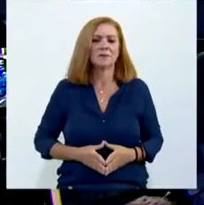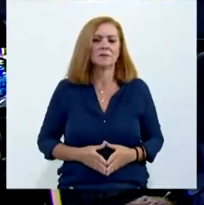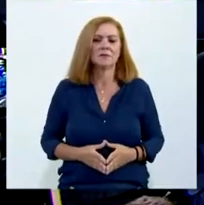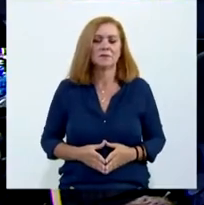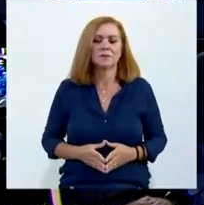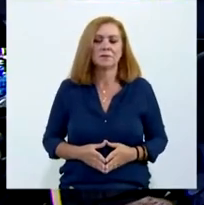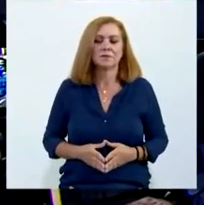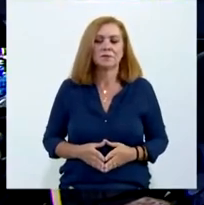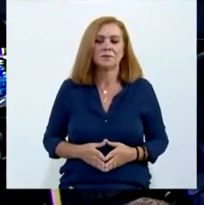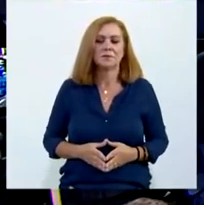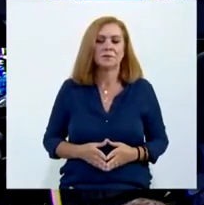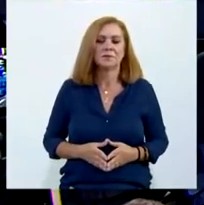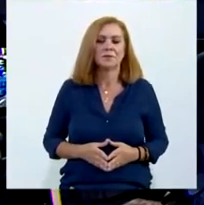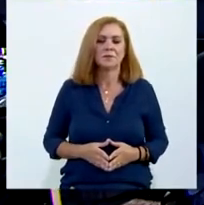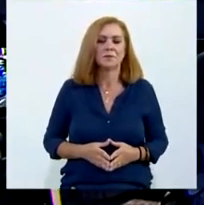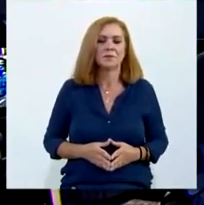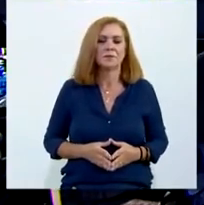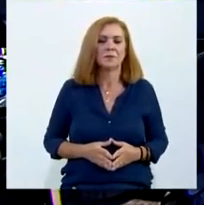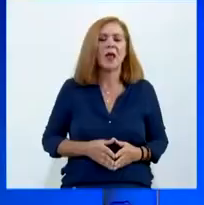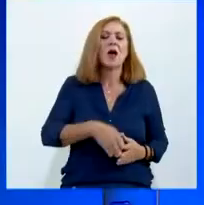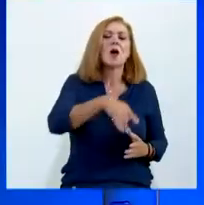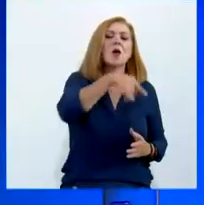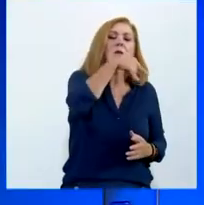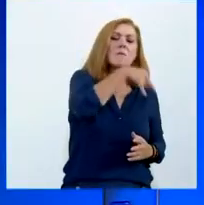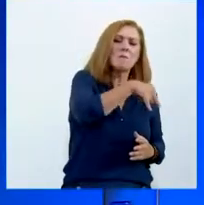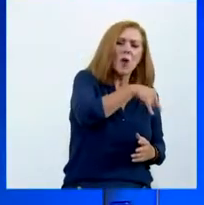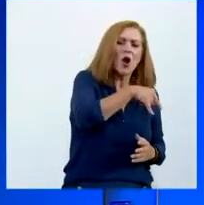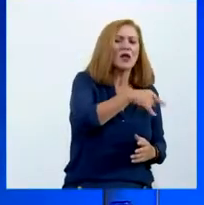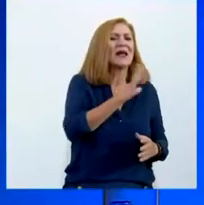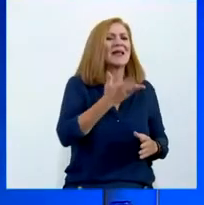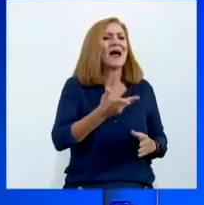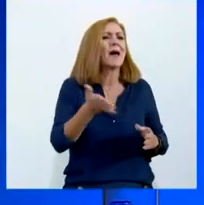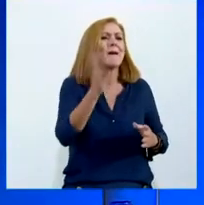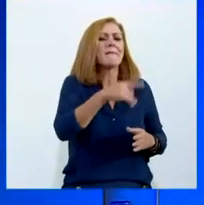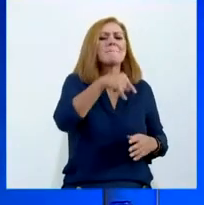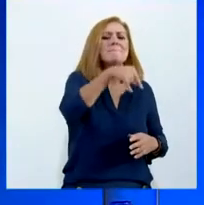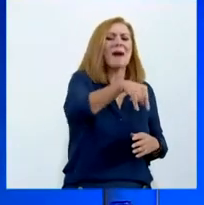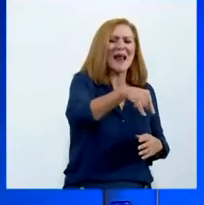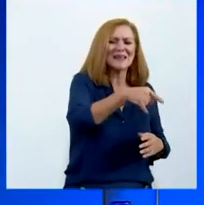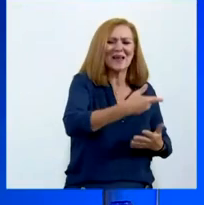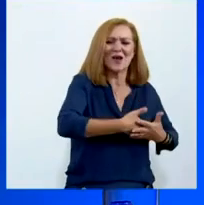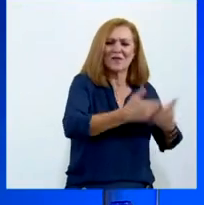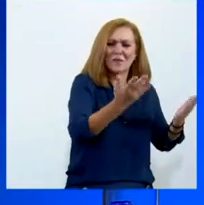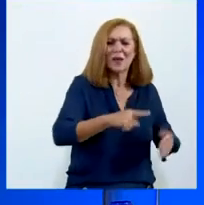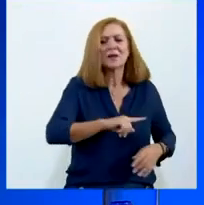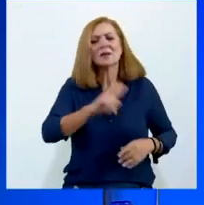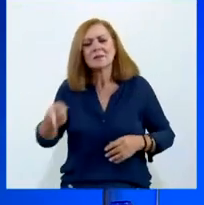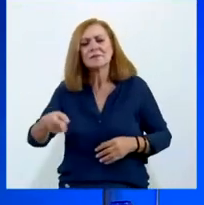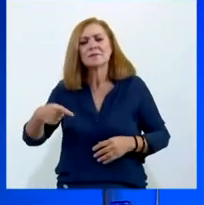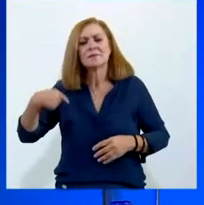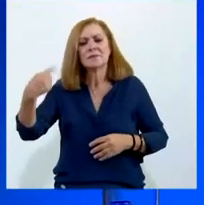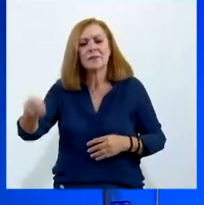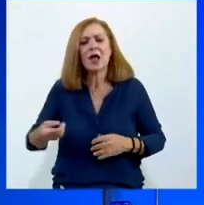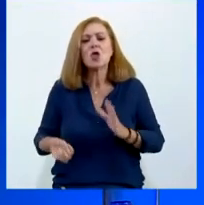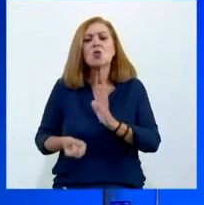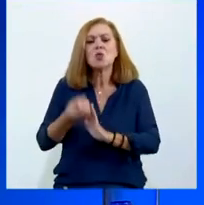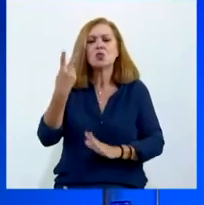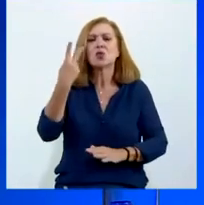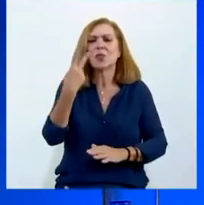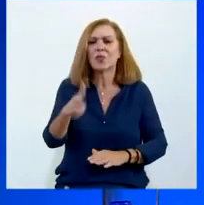Ο Σωτήρης Πίκουλας από τις εφημερίδες Political και Παρασκήνιο και να ετοιμάζεται η Βίκη Σαμαρά από το News